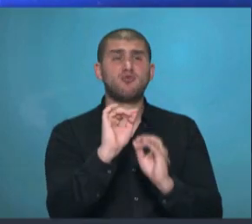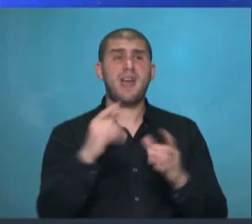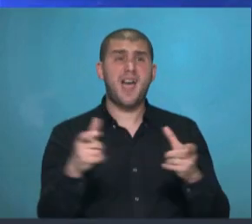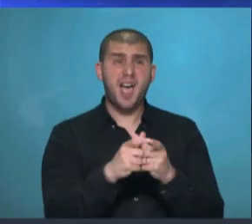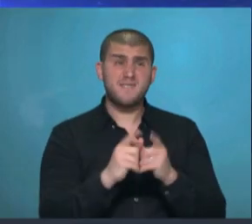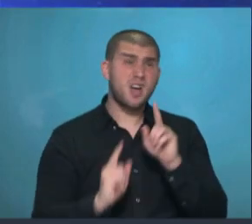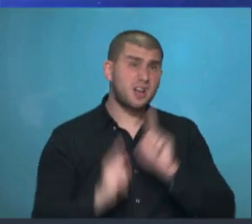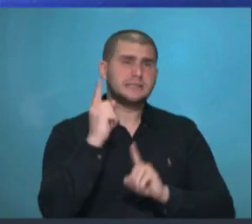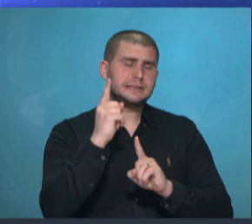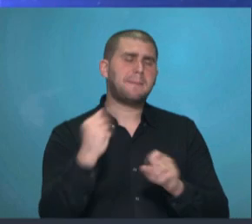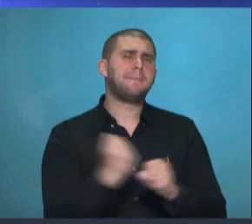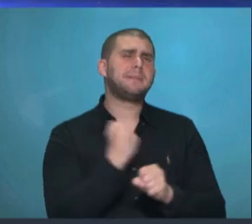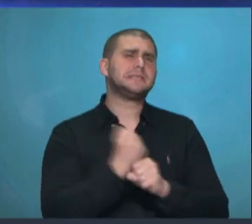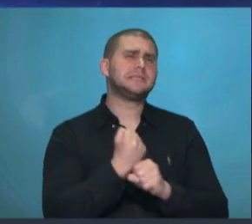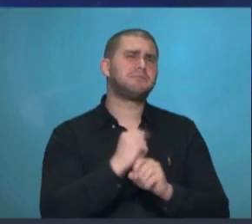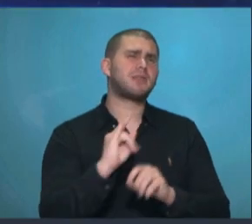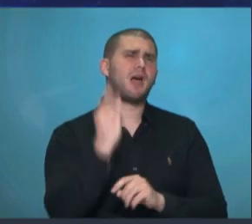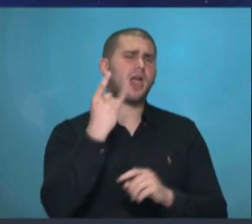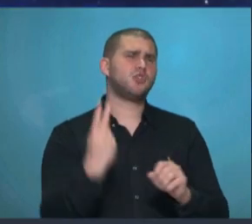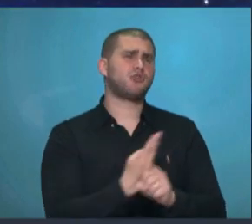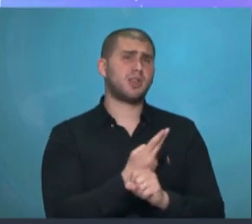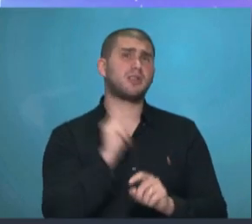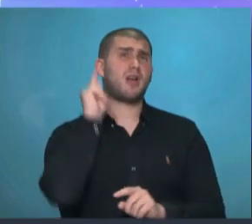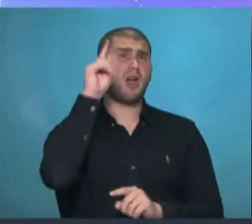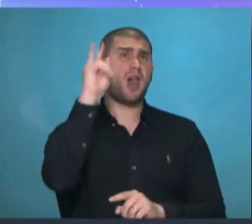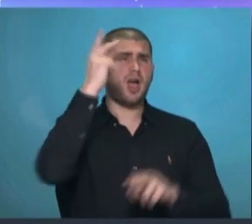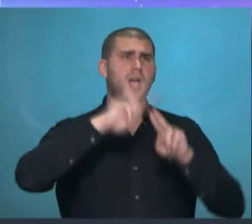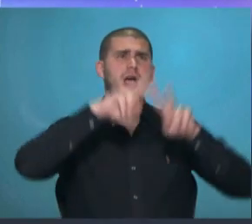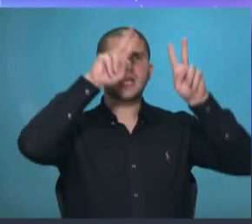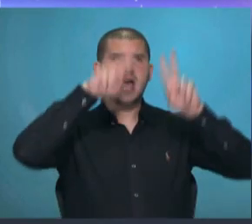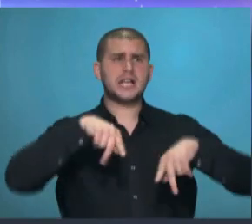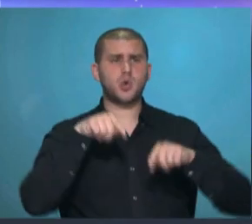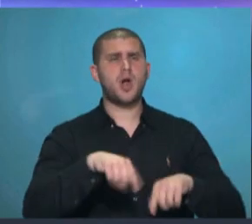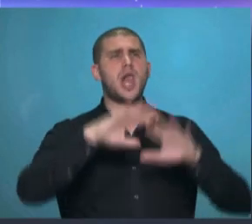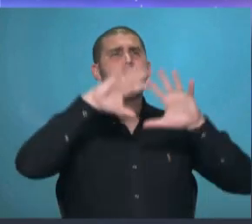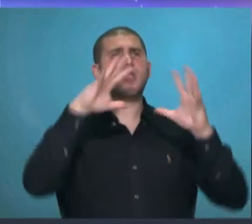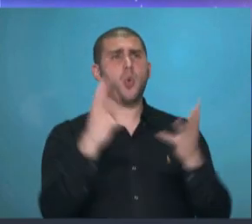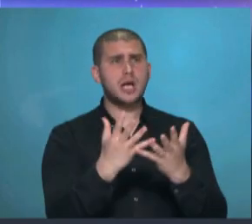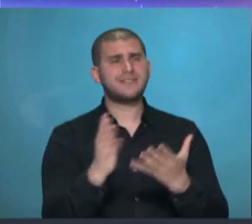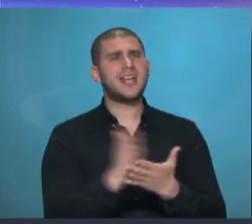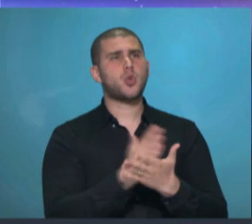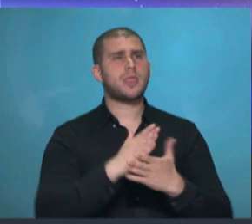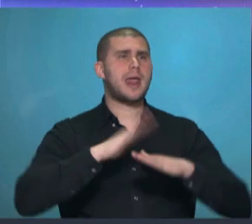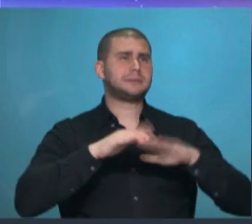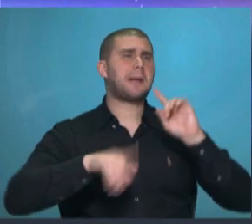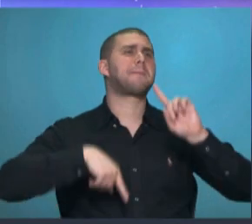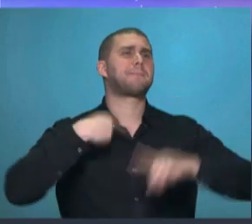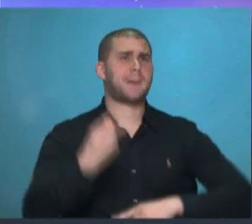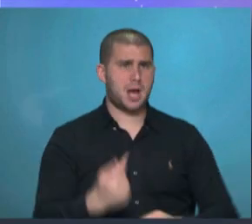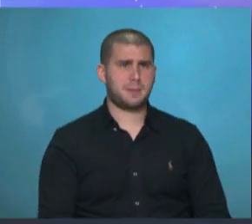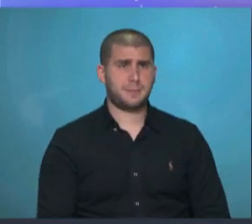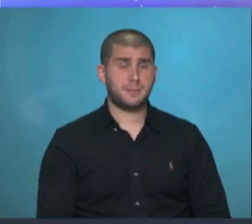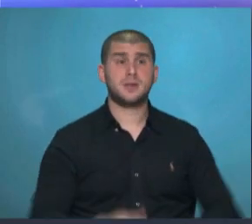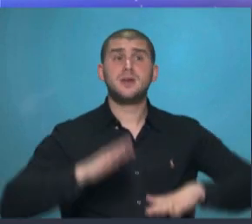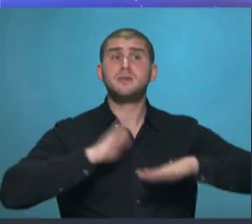חלל שגרתית, נסיעת הובלה לחלל שאחריה יחזור רכב השיגור לכדור הארץ ויתכונן למשימה הבאה.